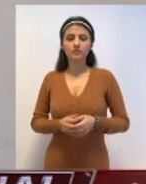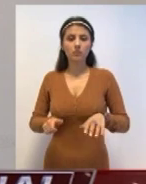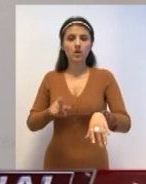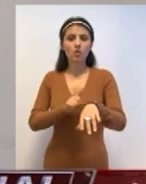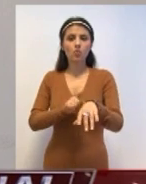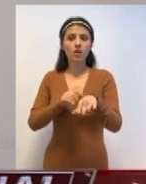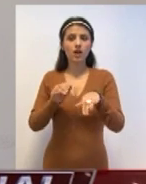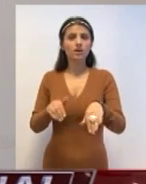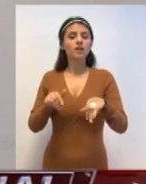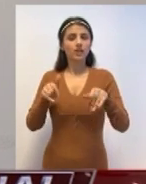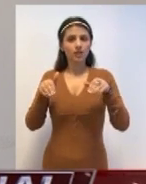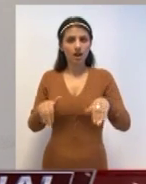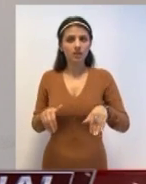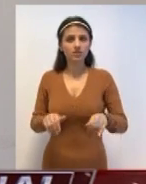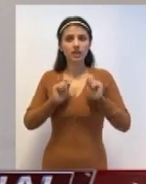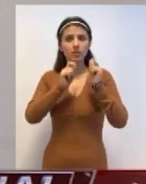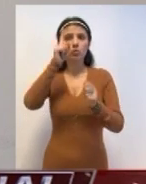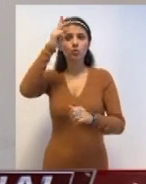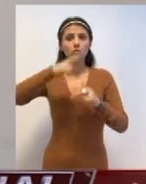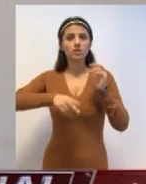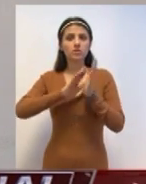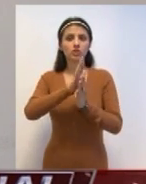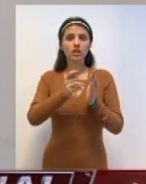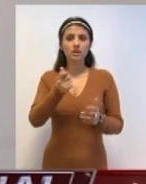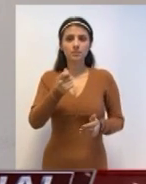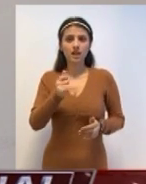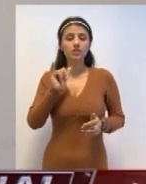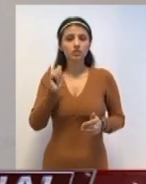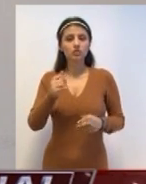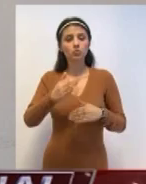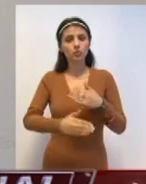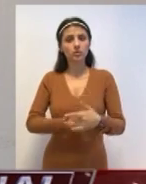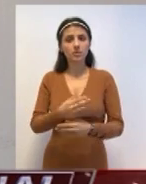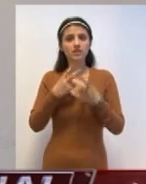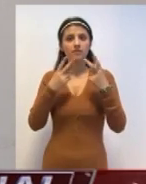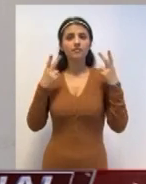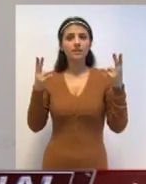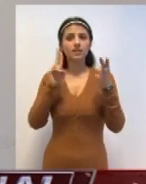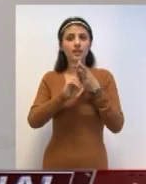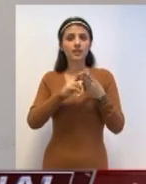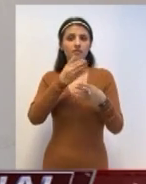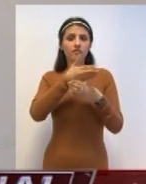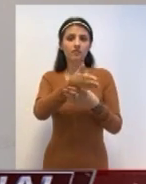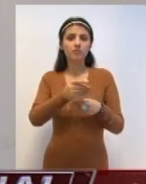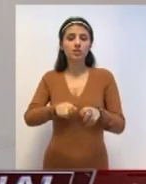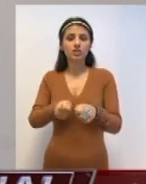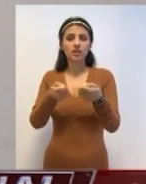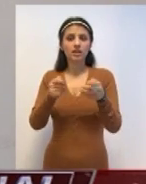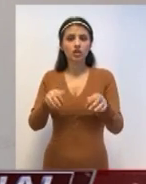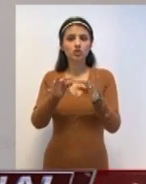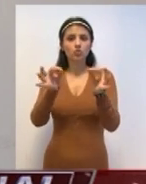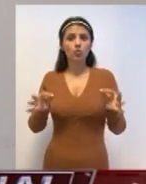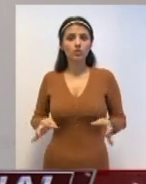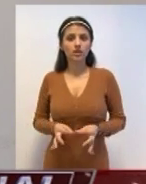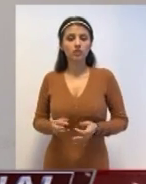school-ul. La ora actuală, chiar astăzi, depunem ultima cerere de plată și urmează vizita în teren din partea firului și